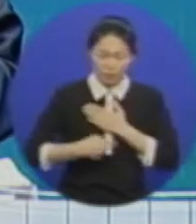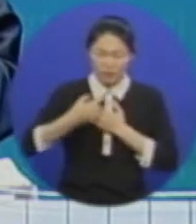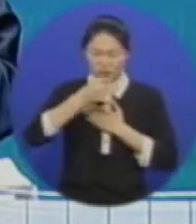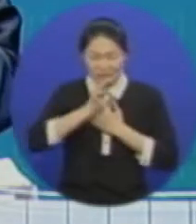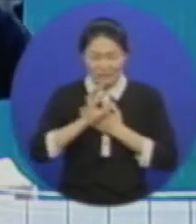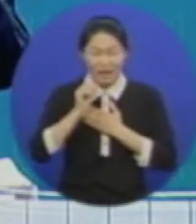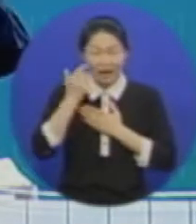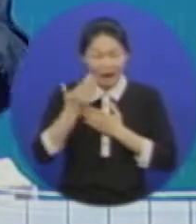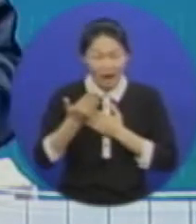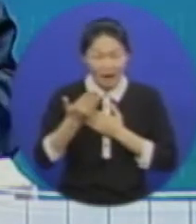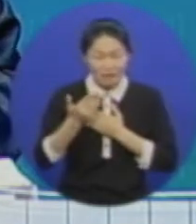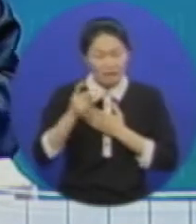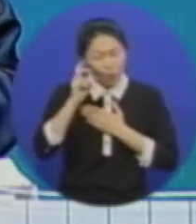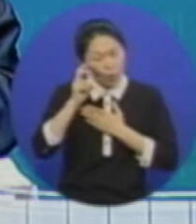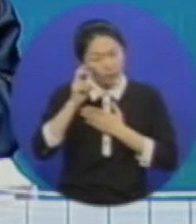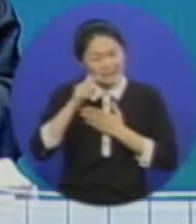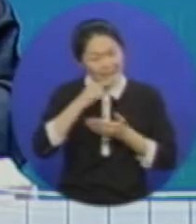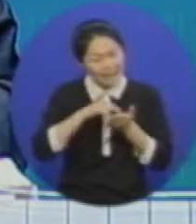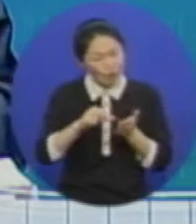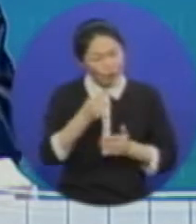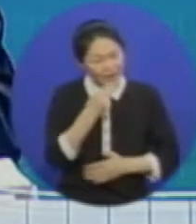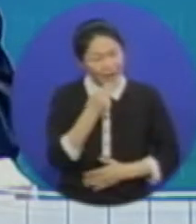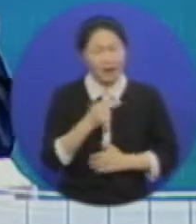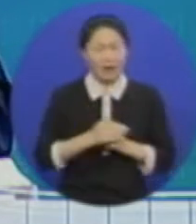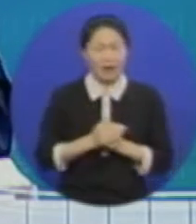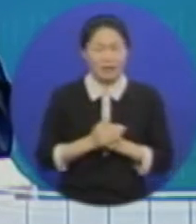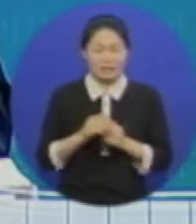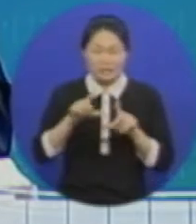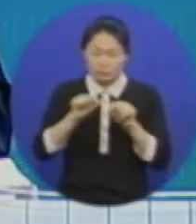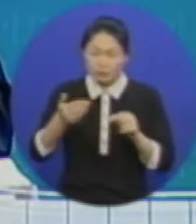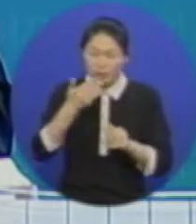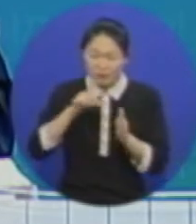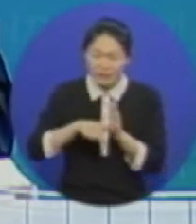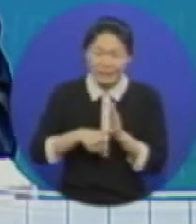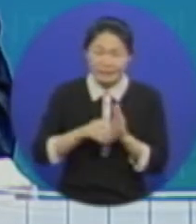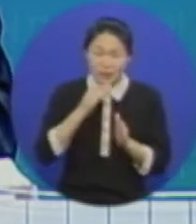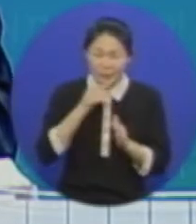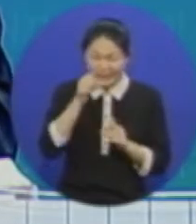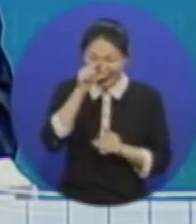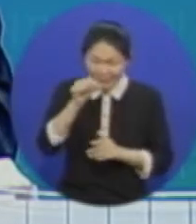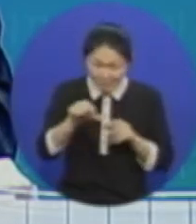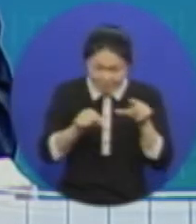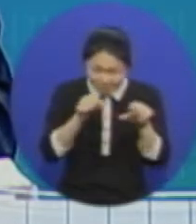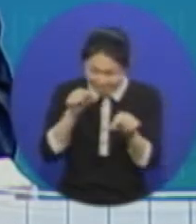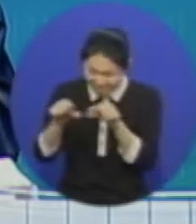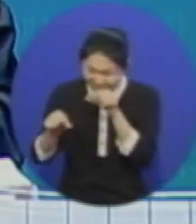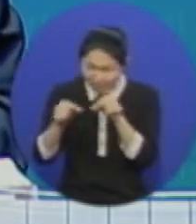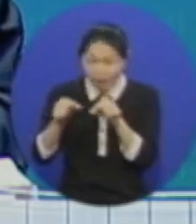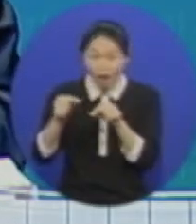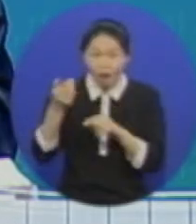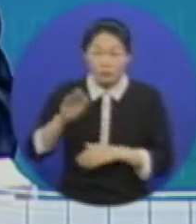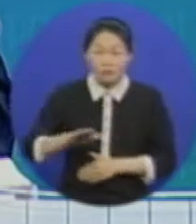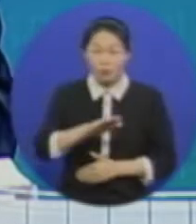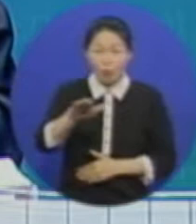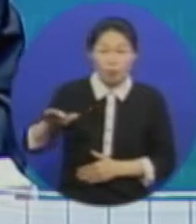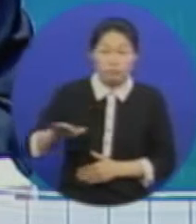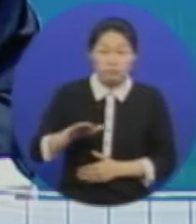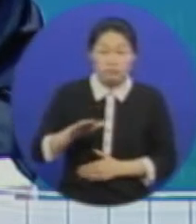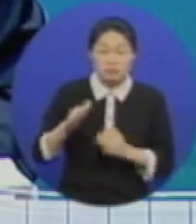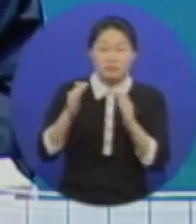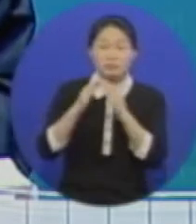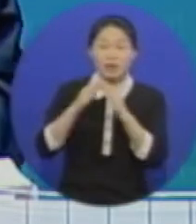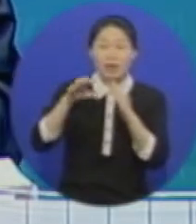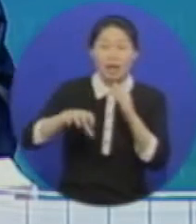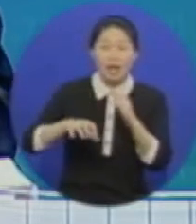까 혹시라도 해롭지는 않을까 음식 먹을때는 얼마나 까다로운 g 여러분 여러분의 집에